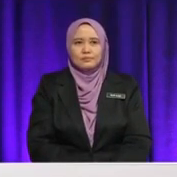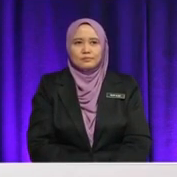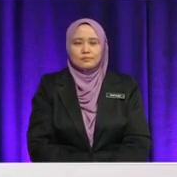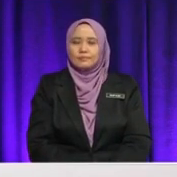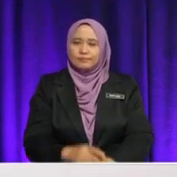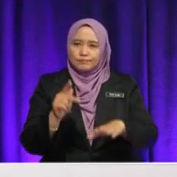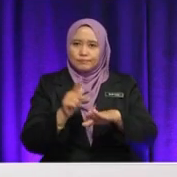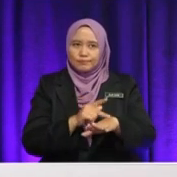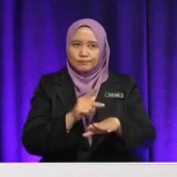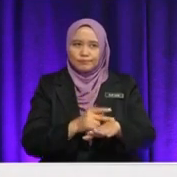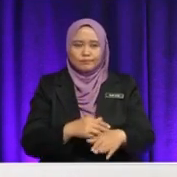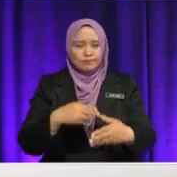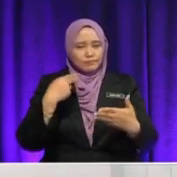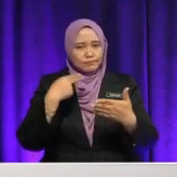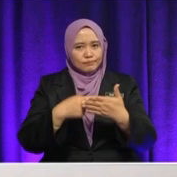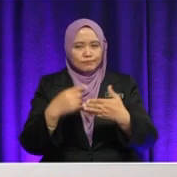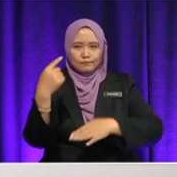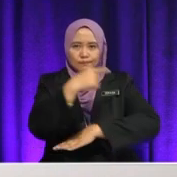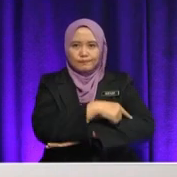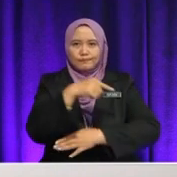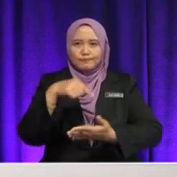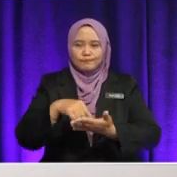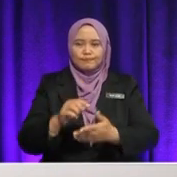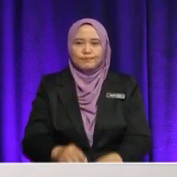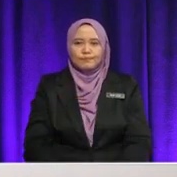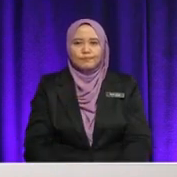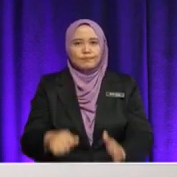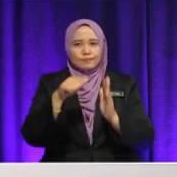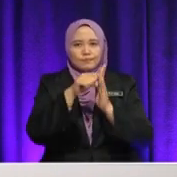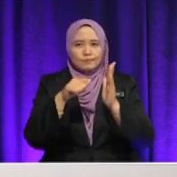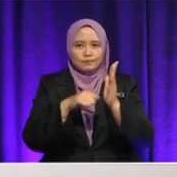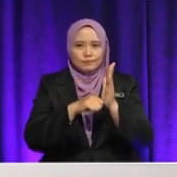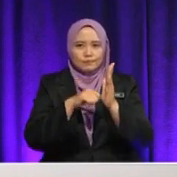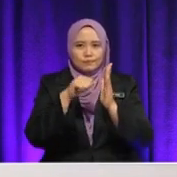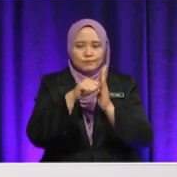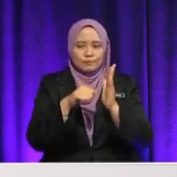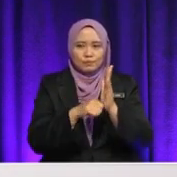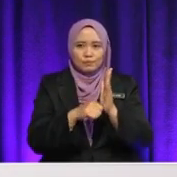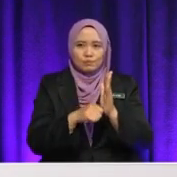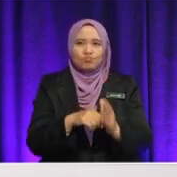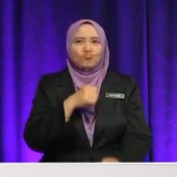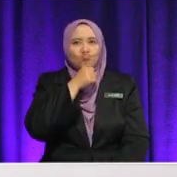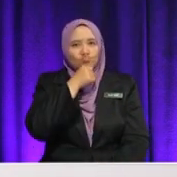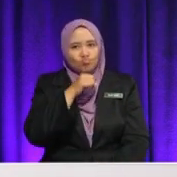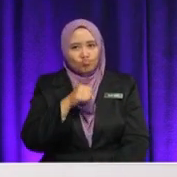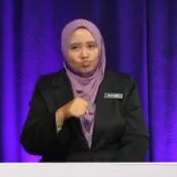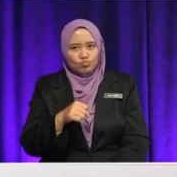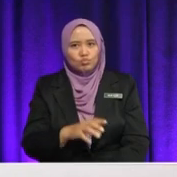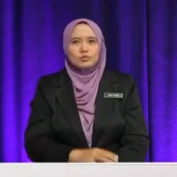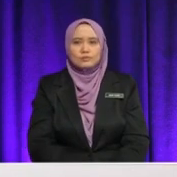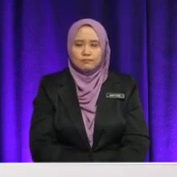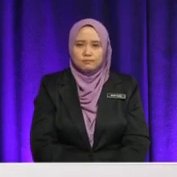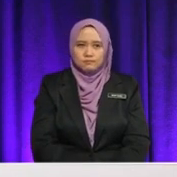yah yang kedua OC syarat umur hmm Hai baju pink Arai umum yang